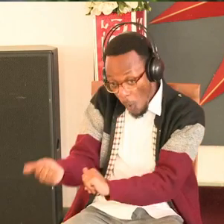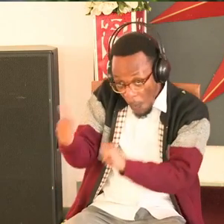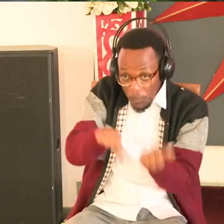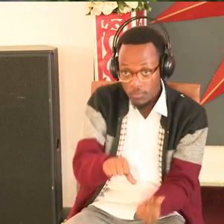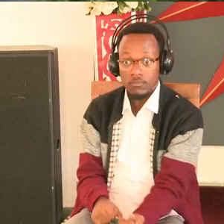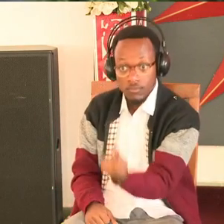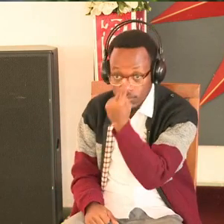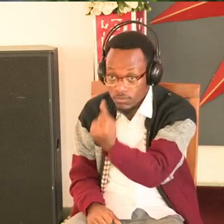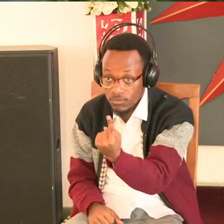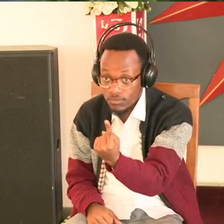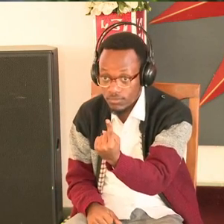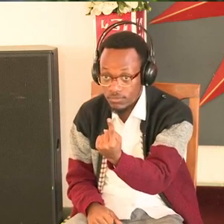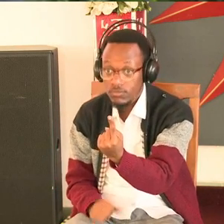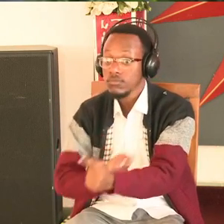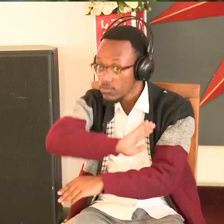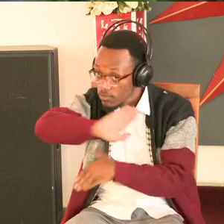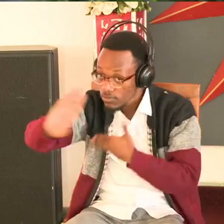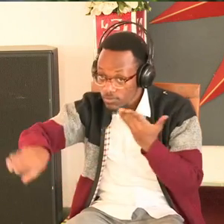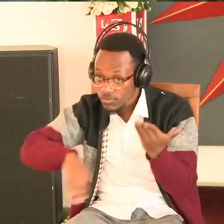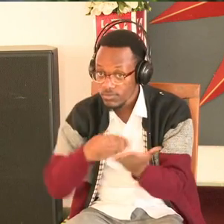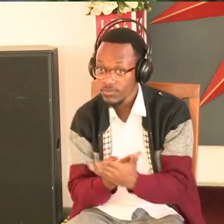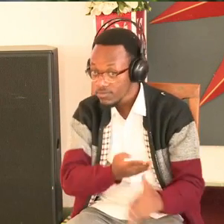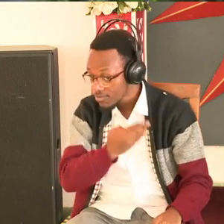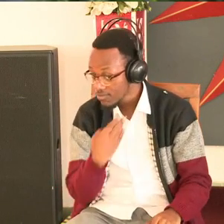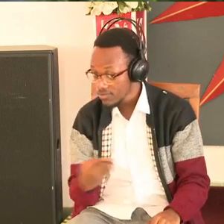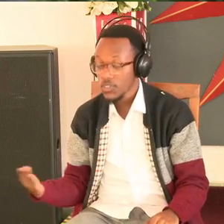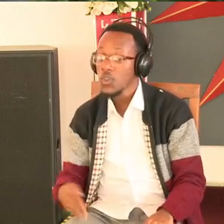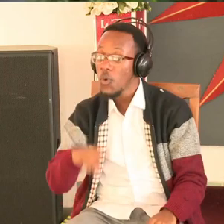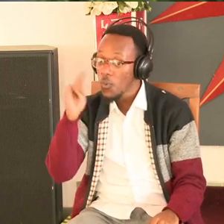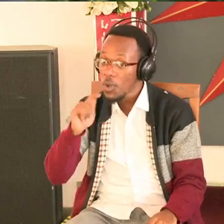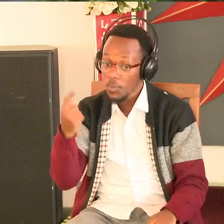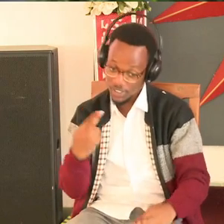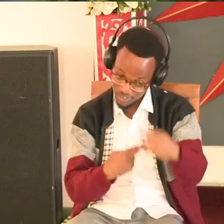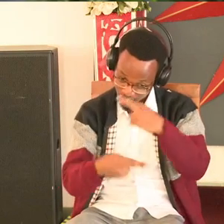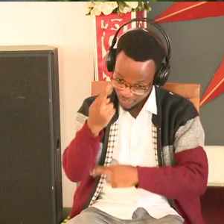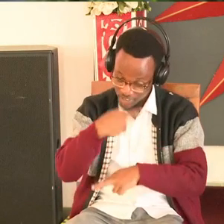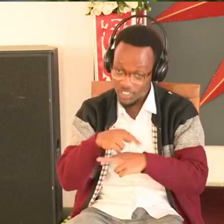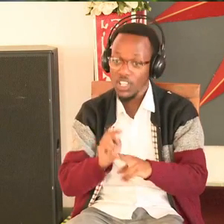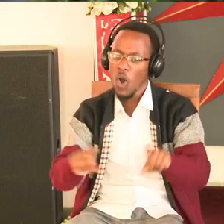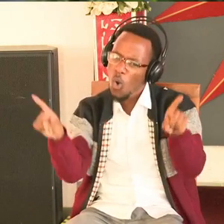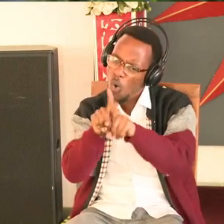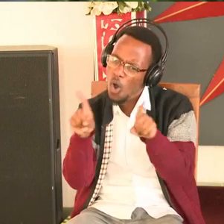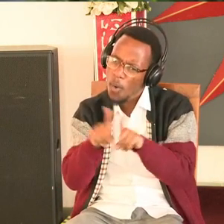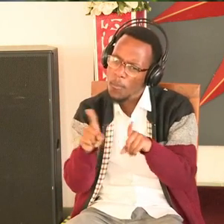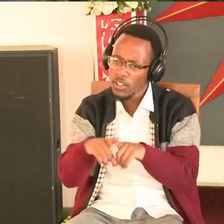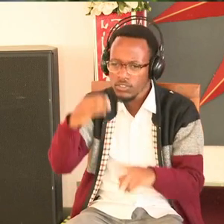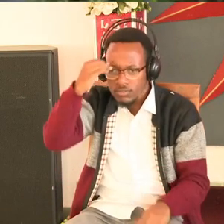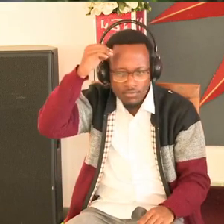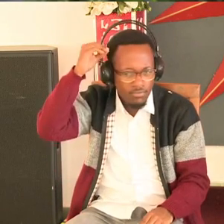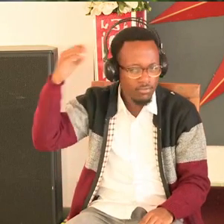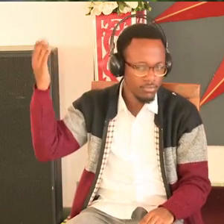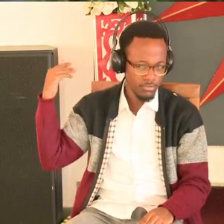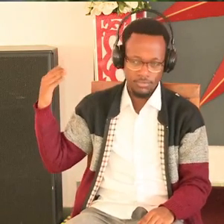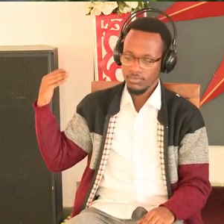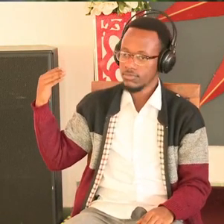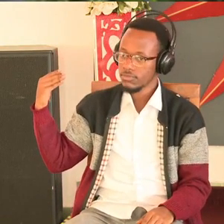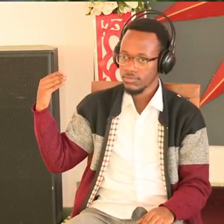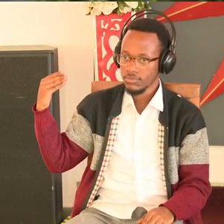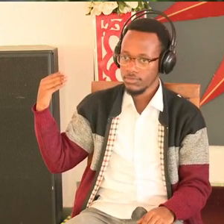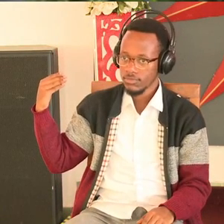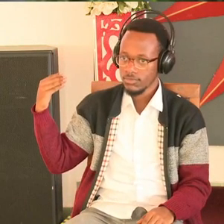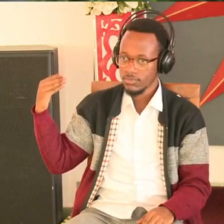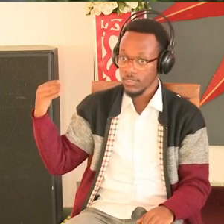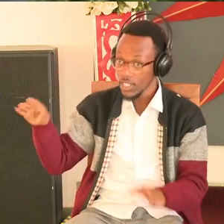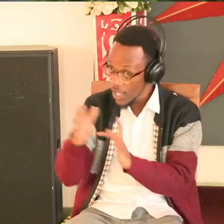umwe byose byose bigomba kugarurwa mu mwimerere wabyo kandi tuzi yuko